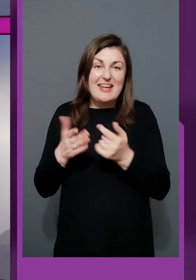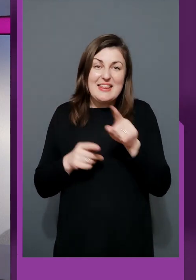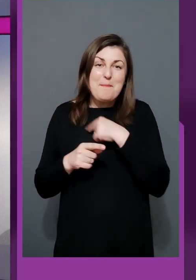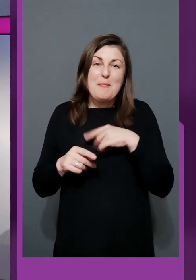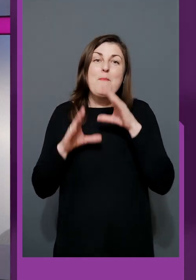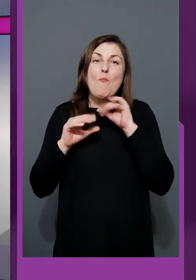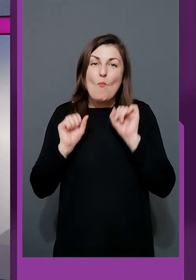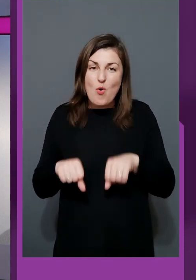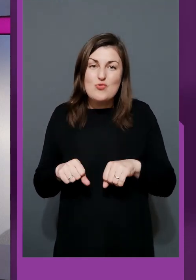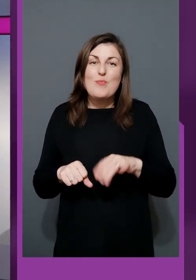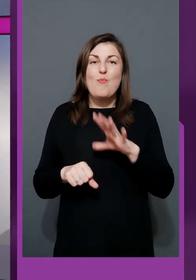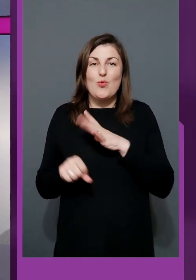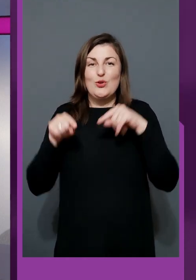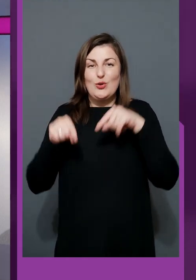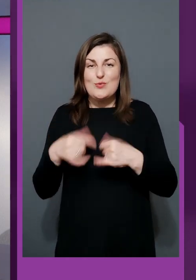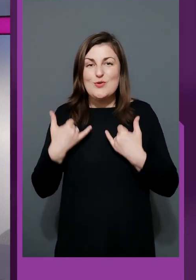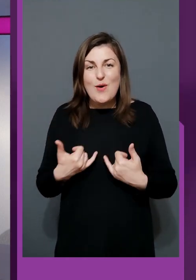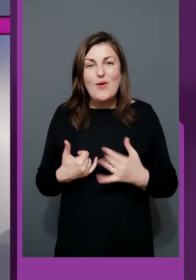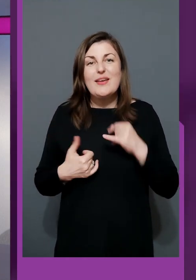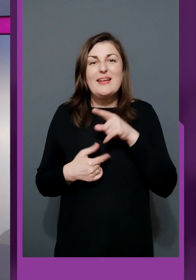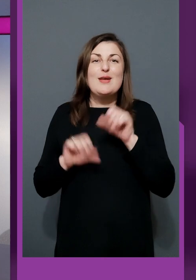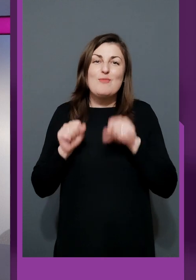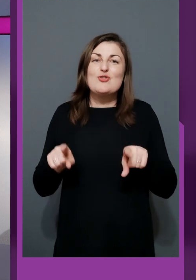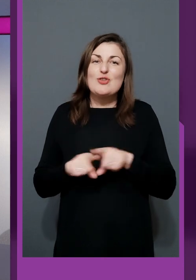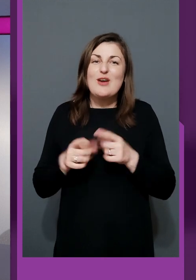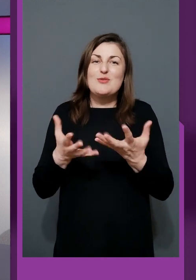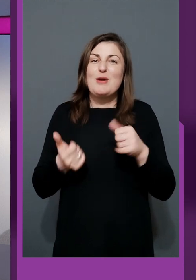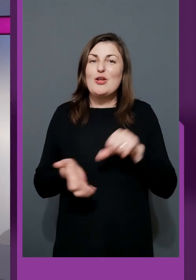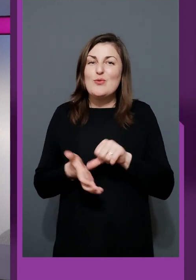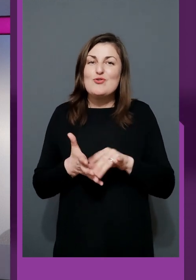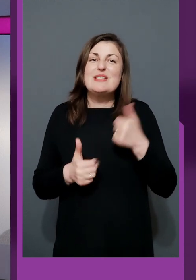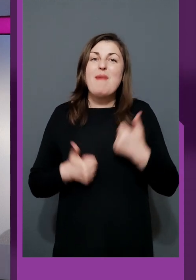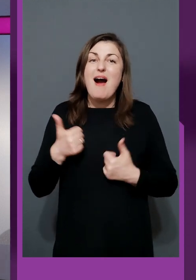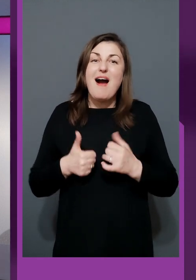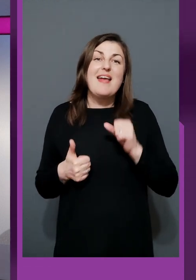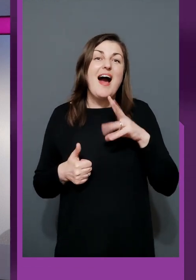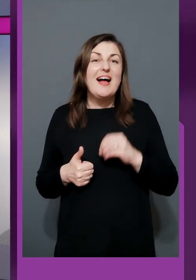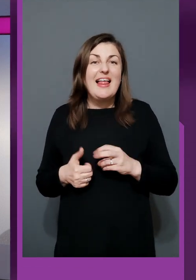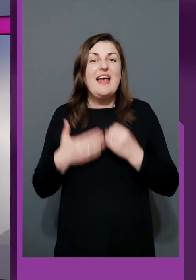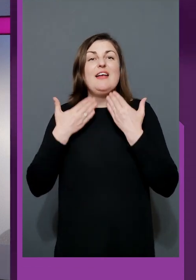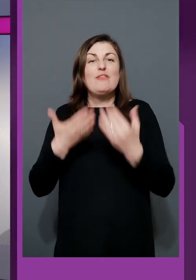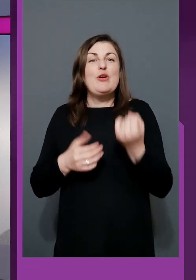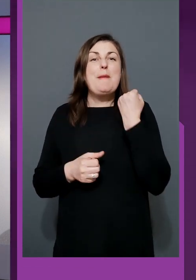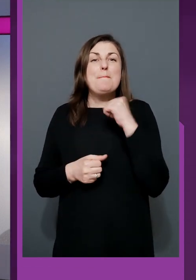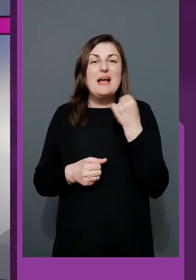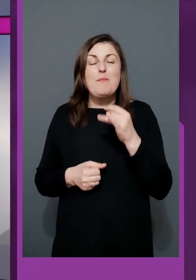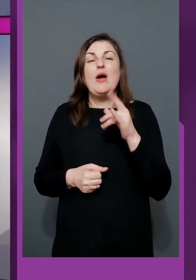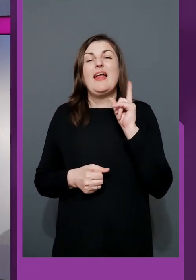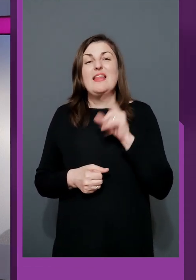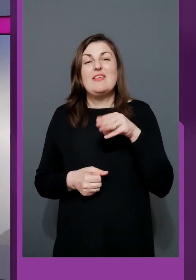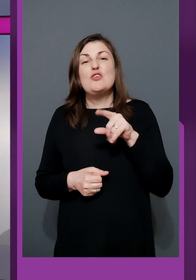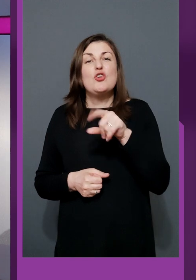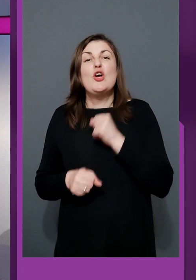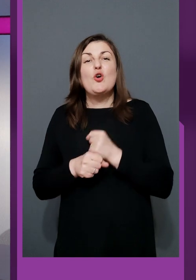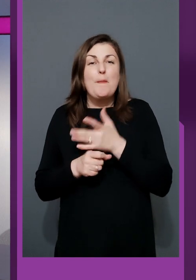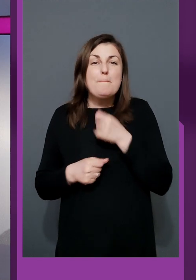Завдяки ним Ми можемо і бути тут сьогодні І Ти можеш також брати участь на змаганнях але і твої перемоги